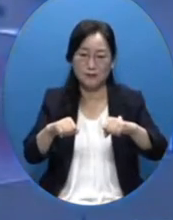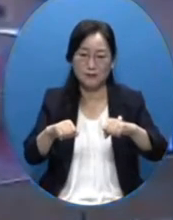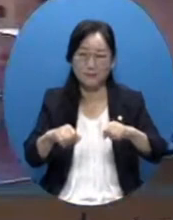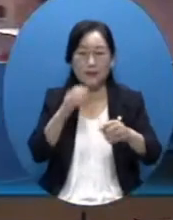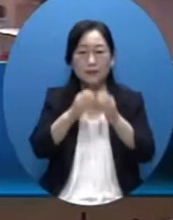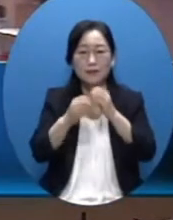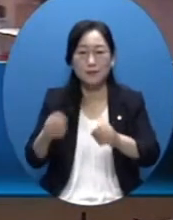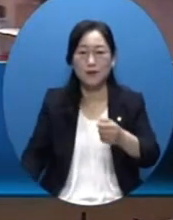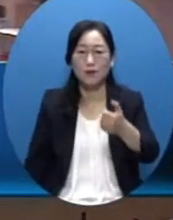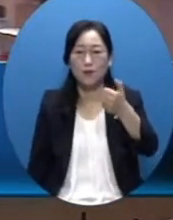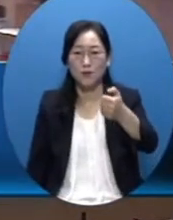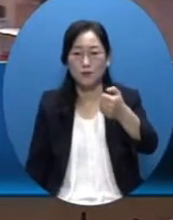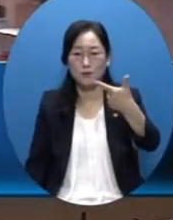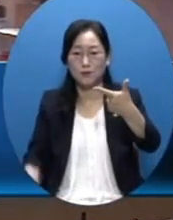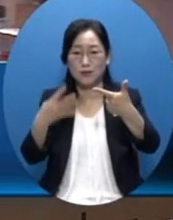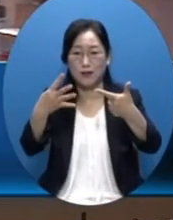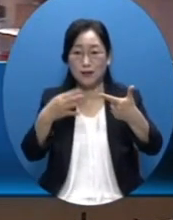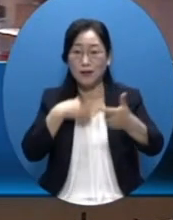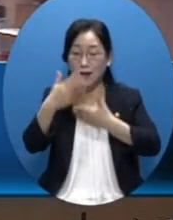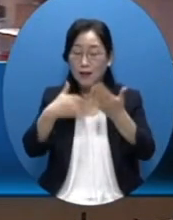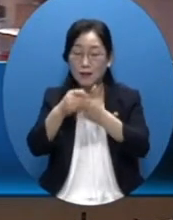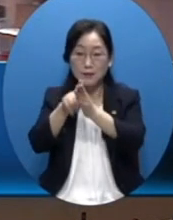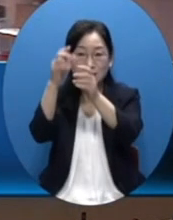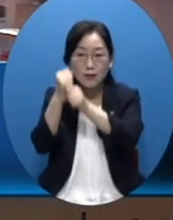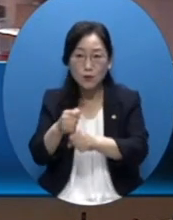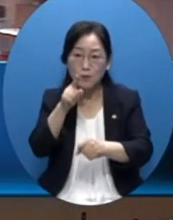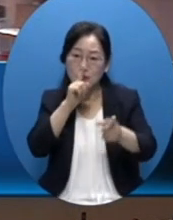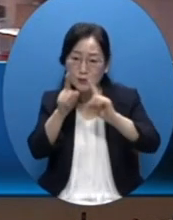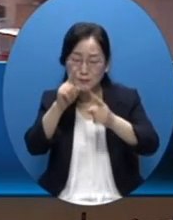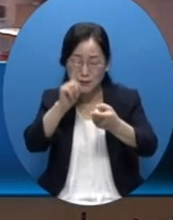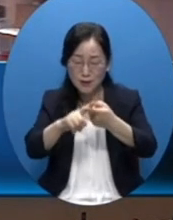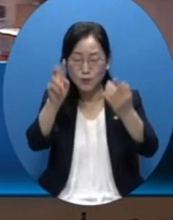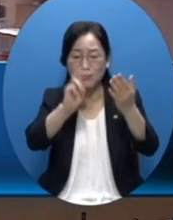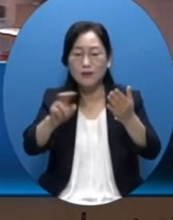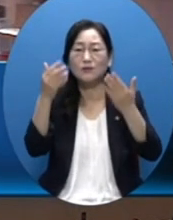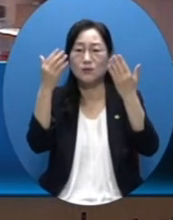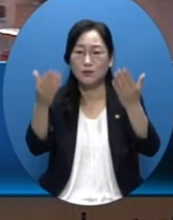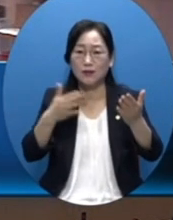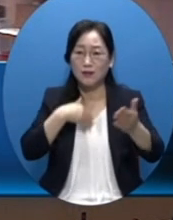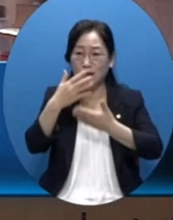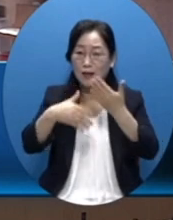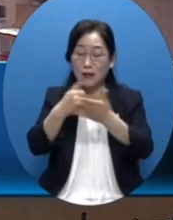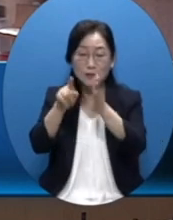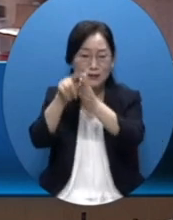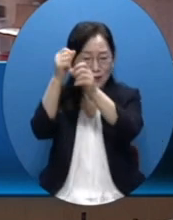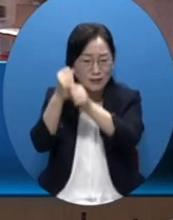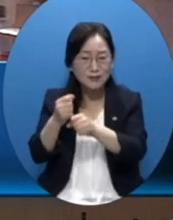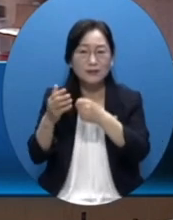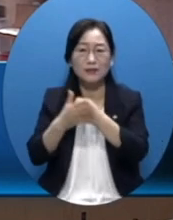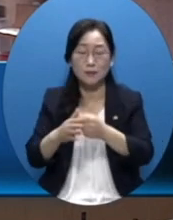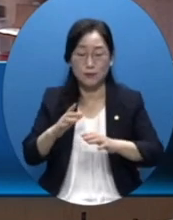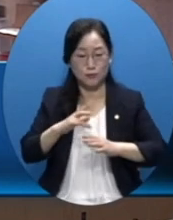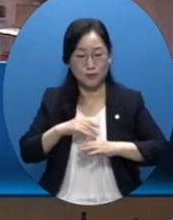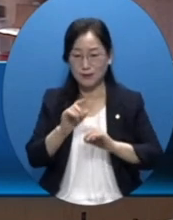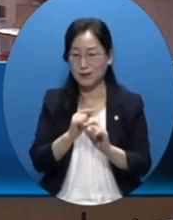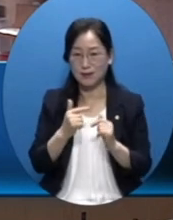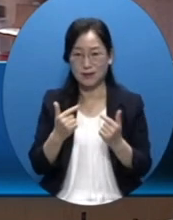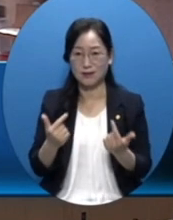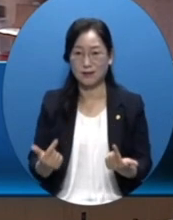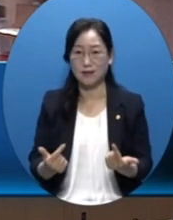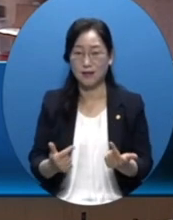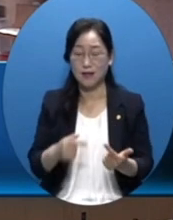g 편 오십견 4 드립니다 내가 하나님을 의지하고 그 말씀을 찬송 할지라 내가 하나님을 의지하여 쓴 즉 두려워하지 아니하리니